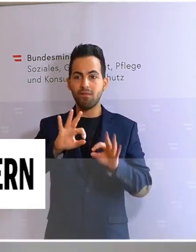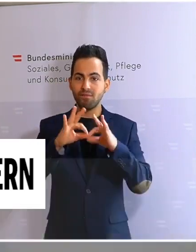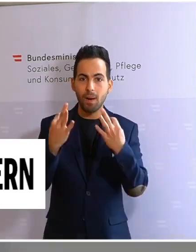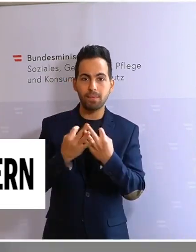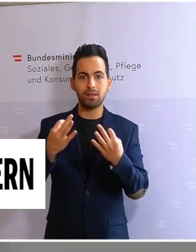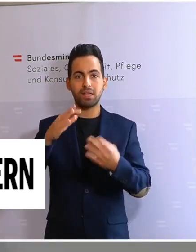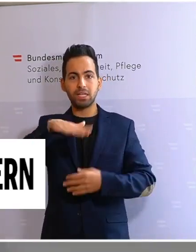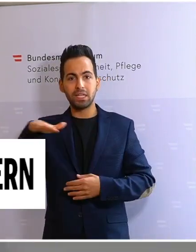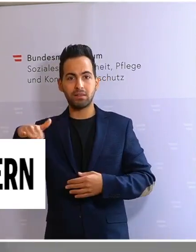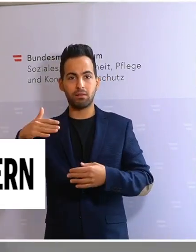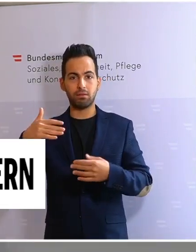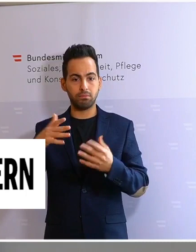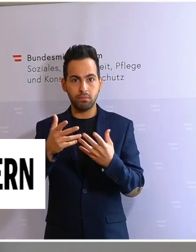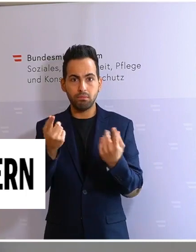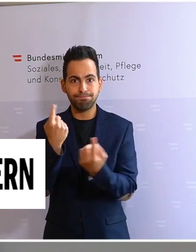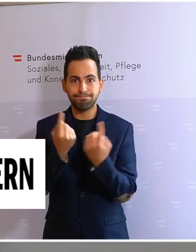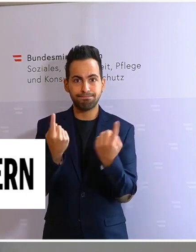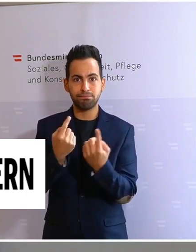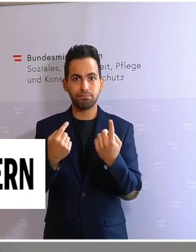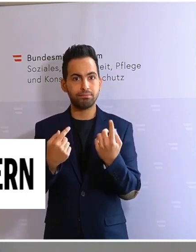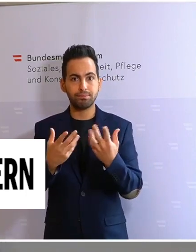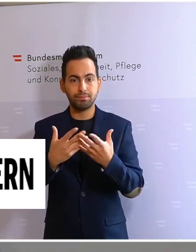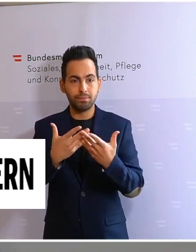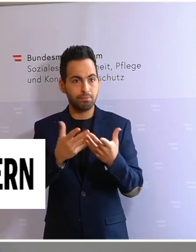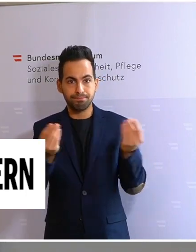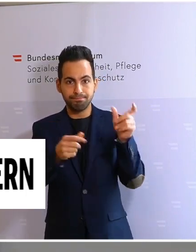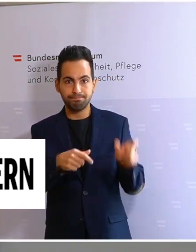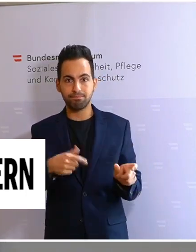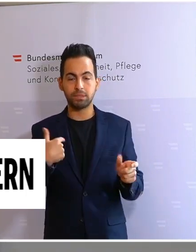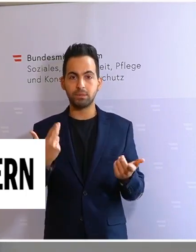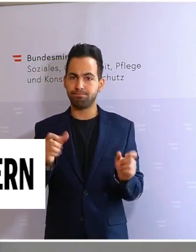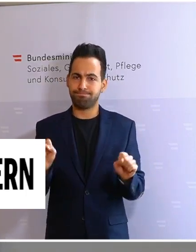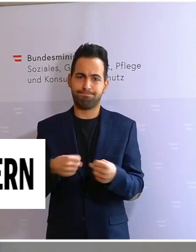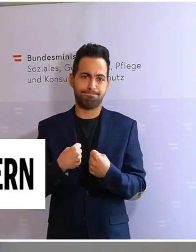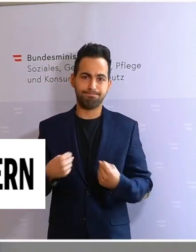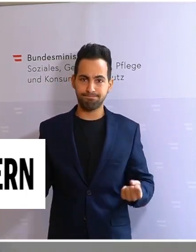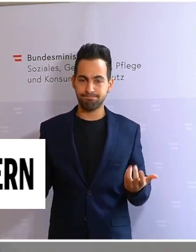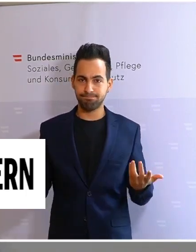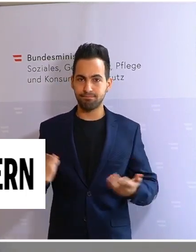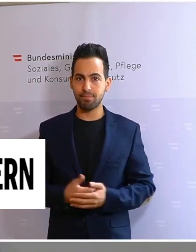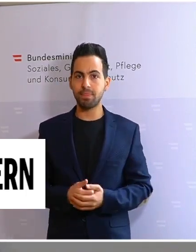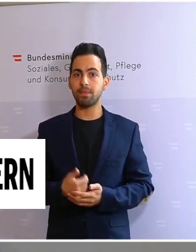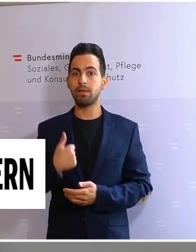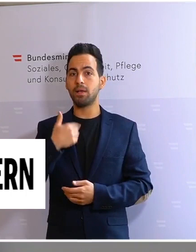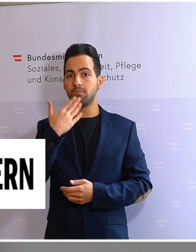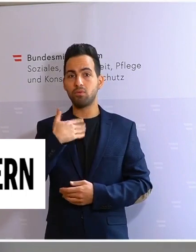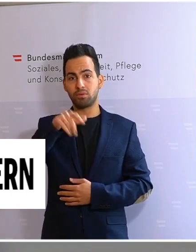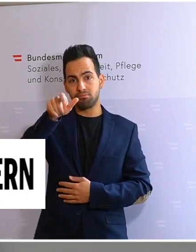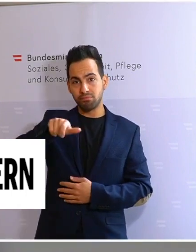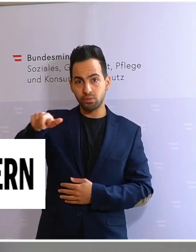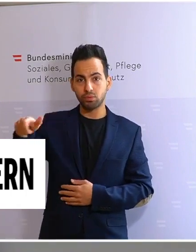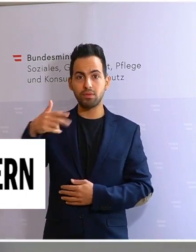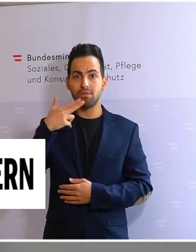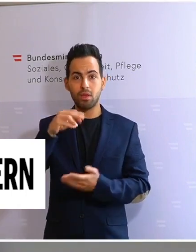Kindern entrissen wurden. Das ist unerträglich und ich möchte an dieser Stelle auch den Hinterbliebenen aller